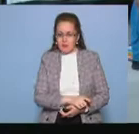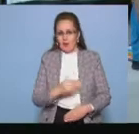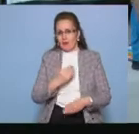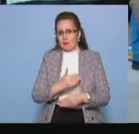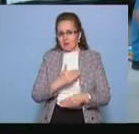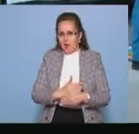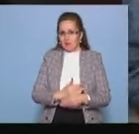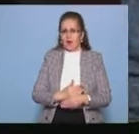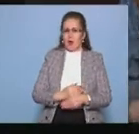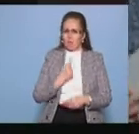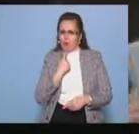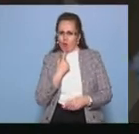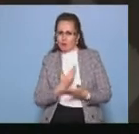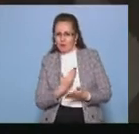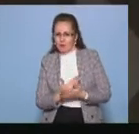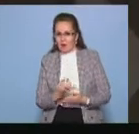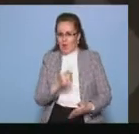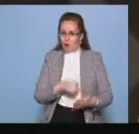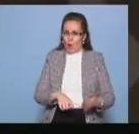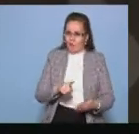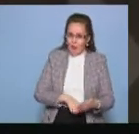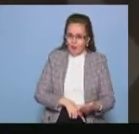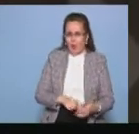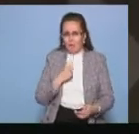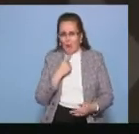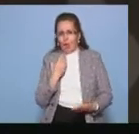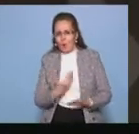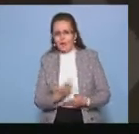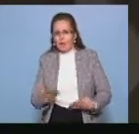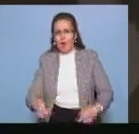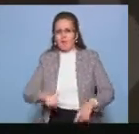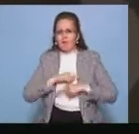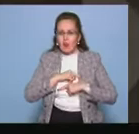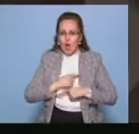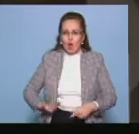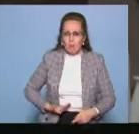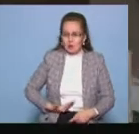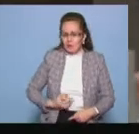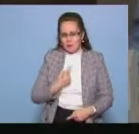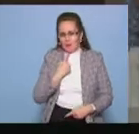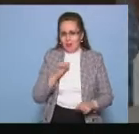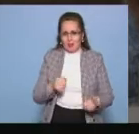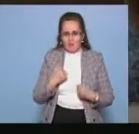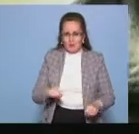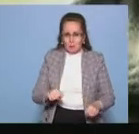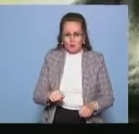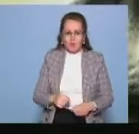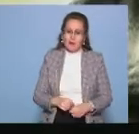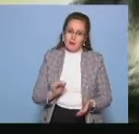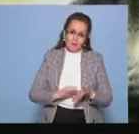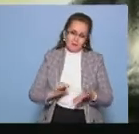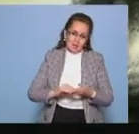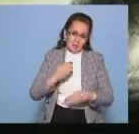воцаряется атмосфера подозрительности и недоверия. Предугадать финал комедии невозможно. Пьеса, написанная в 91-м